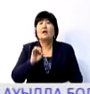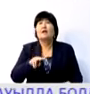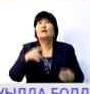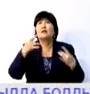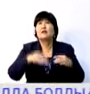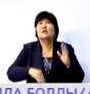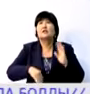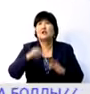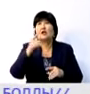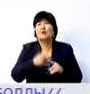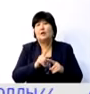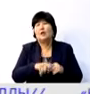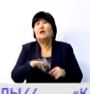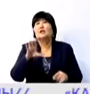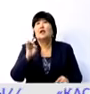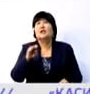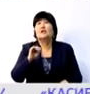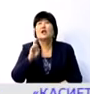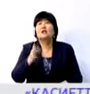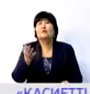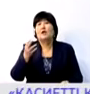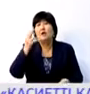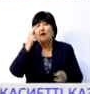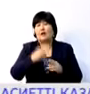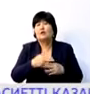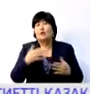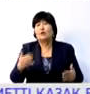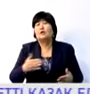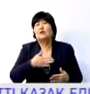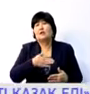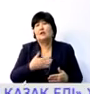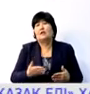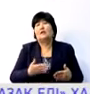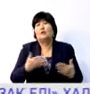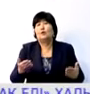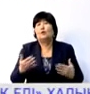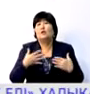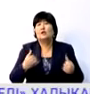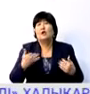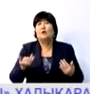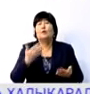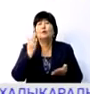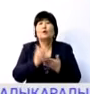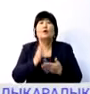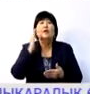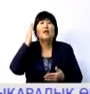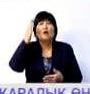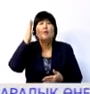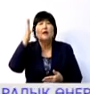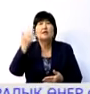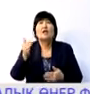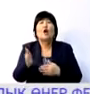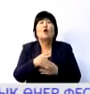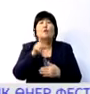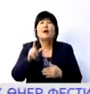тегіміз. Сондықтан Саржан Құдайберген көкемізге Алла Тағала ұзақ ғұмыр берсін. Жаңағы қойып жатқан алған мақсаттары тағы да